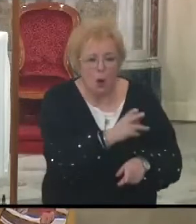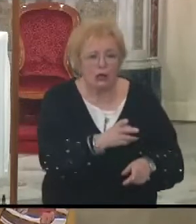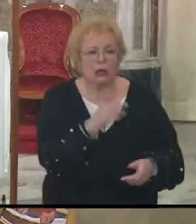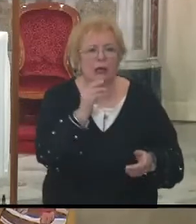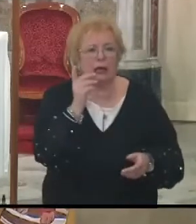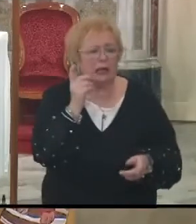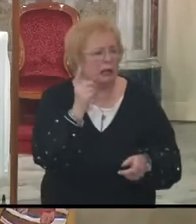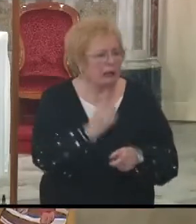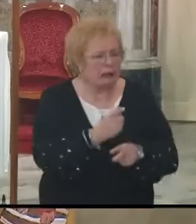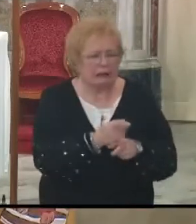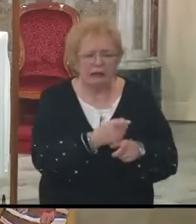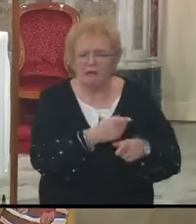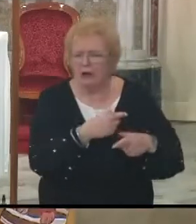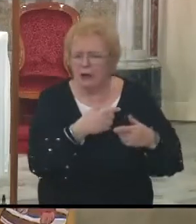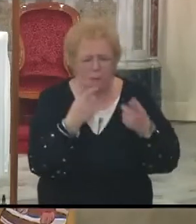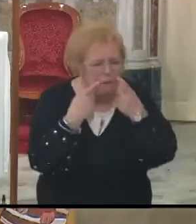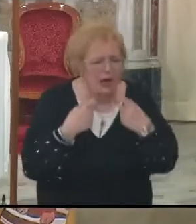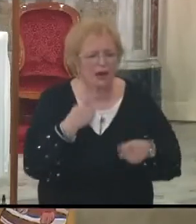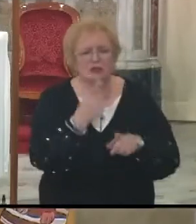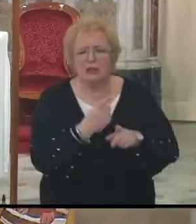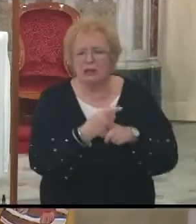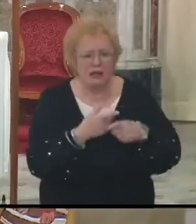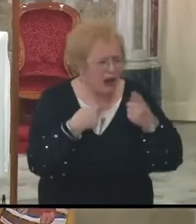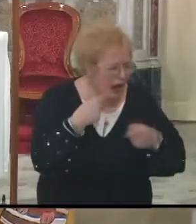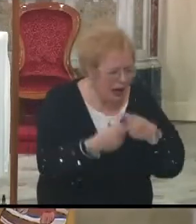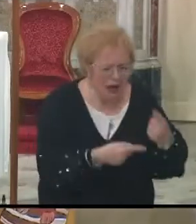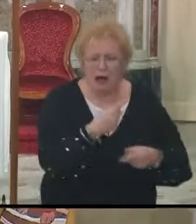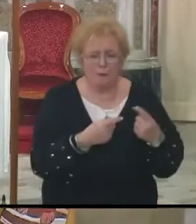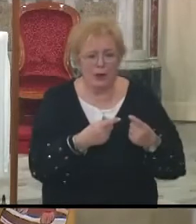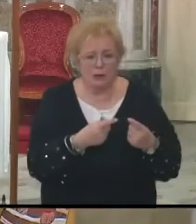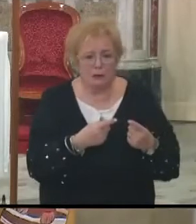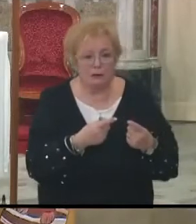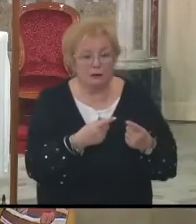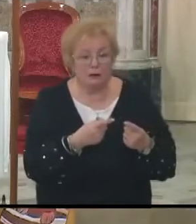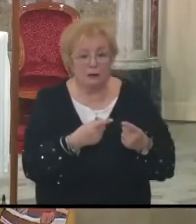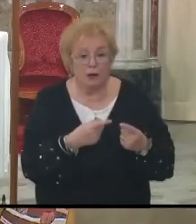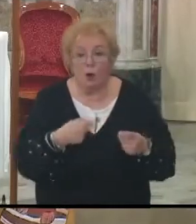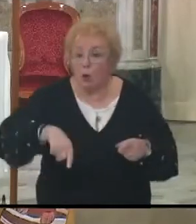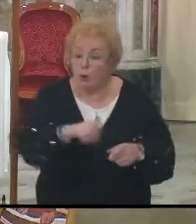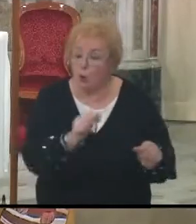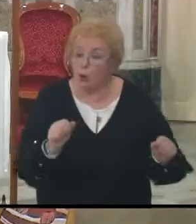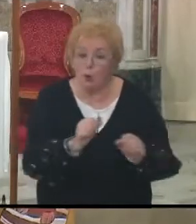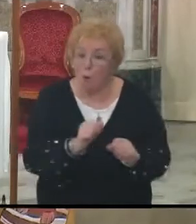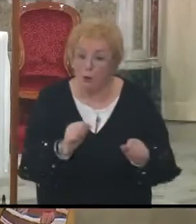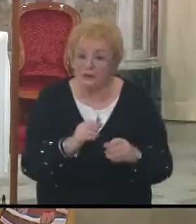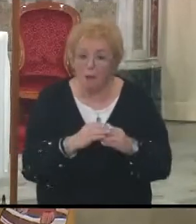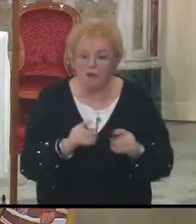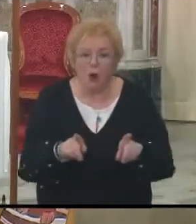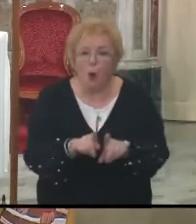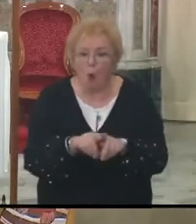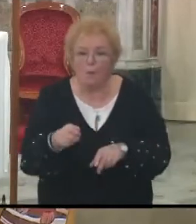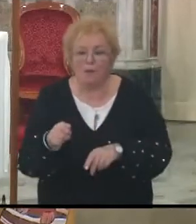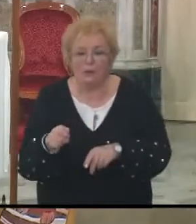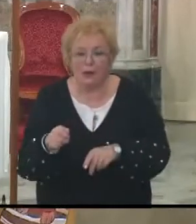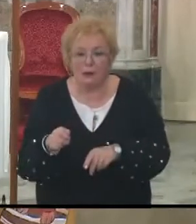bene non possiamo fare lo stesso gioco che ha fatto pietro quando seguendo il maestro aveva